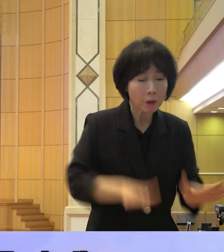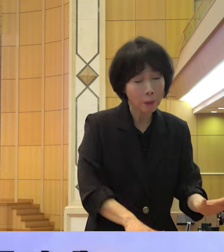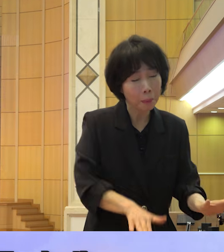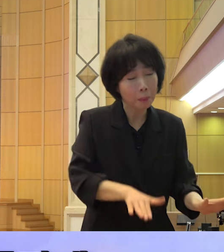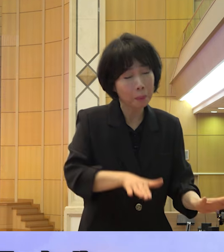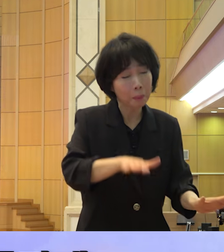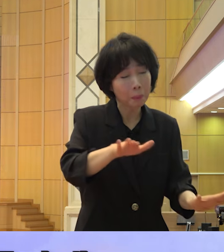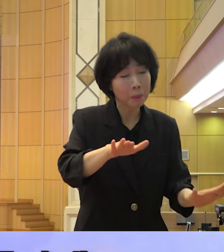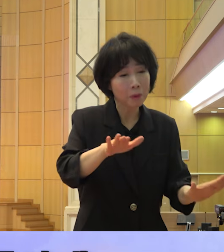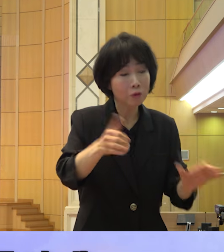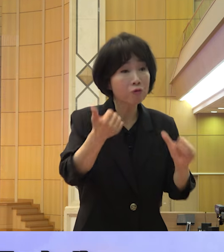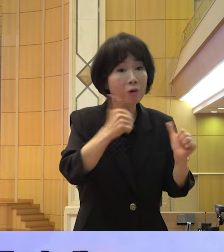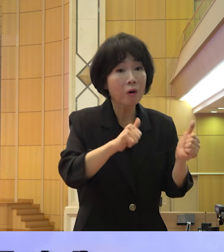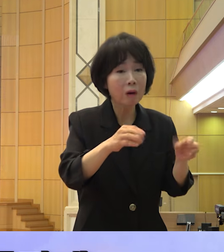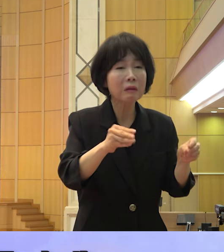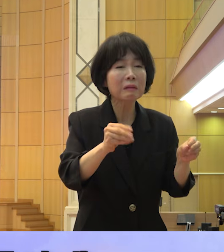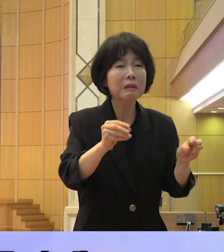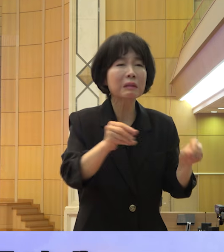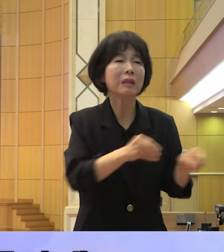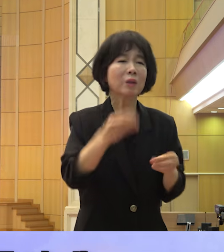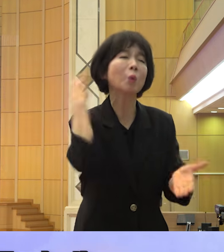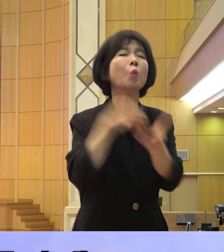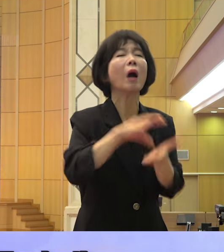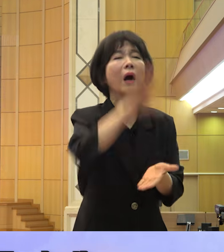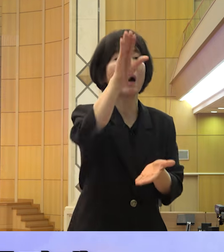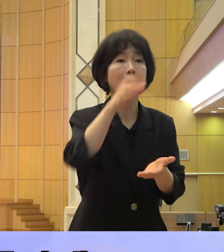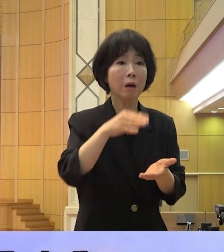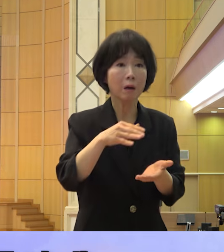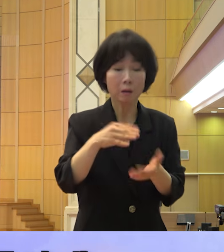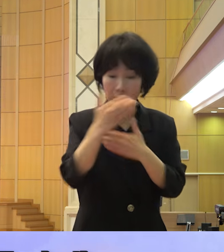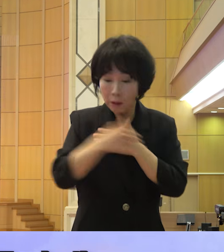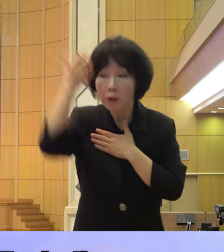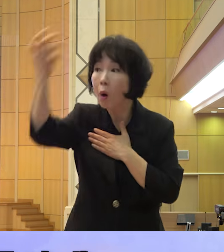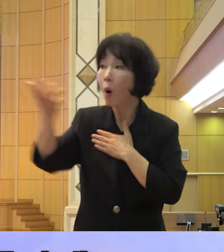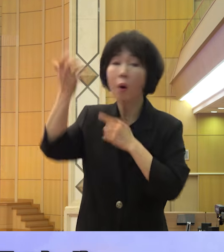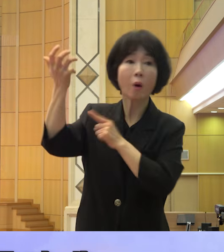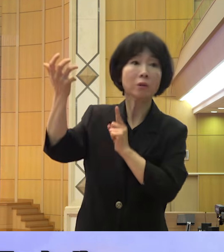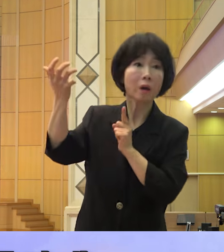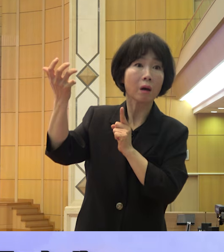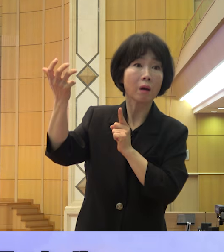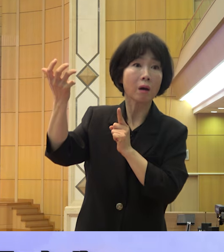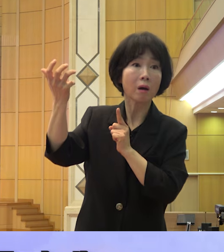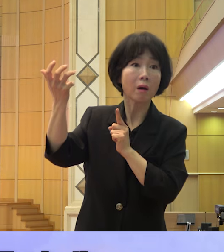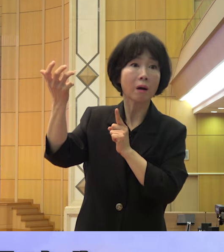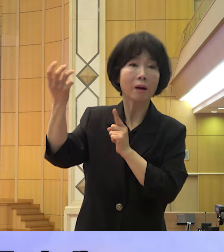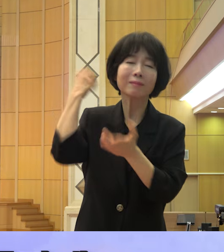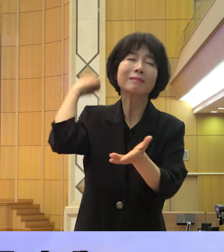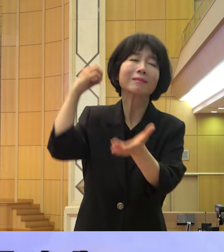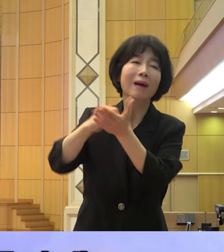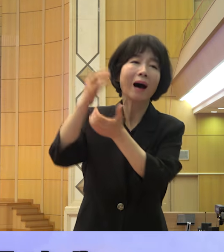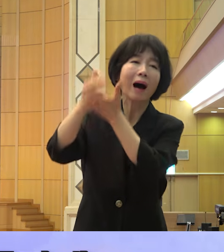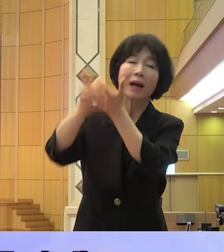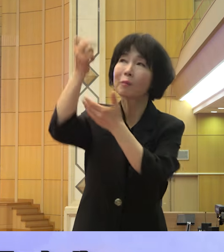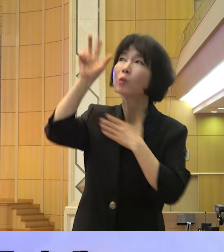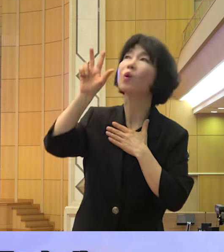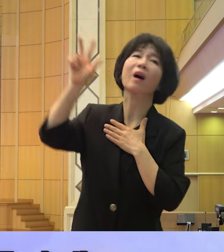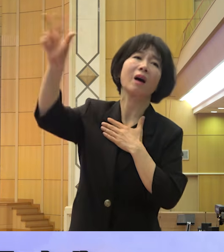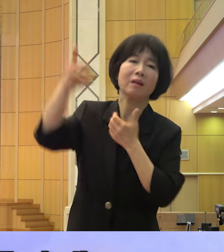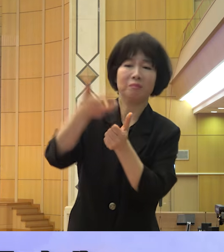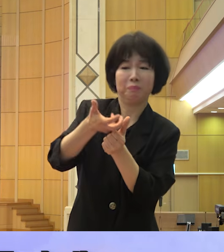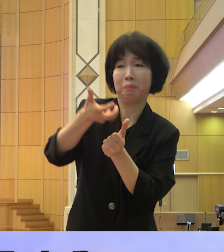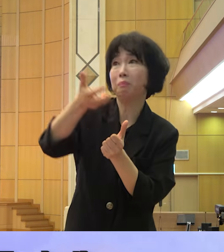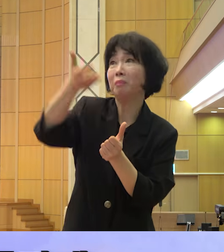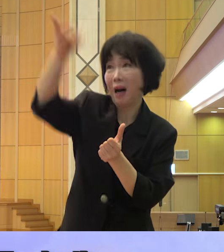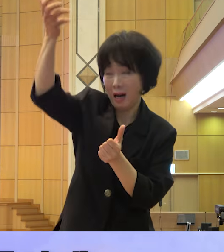흙으로 왔다가 흙으로 돌아가는 거겠지만 내 속에 있는 영혼은 하나님이 내게 주셨으니 다시 하나님께로 돌아가는